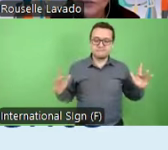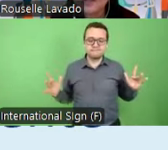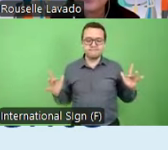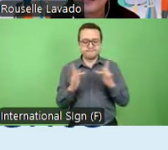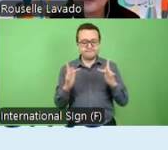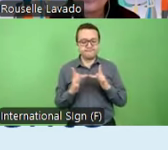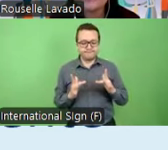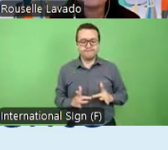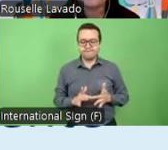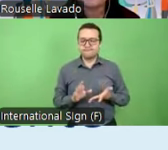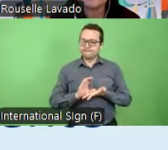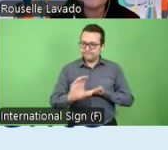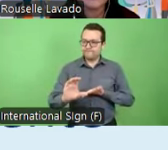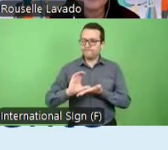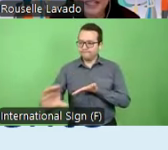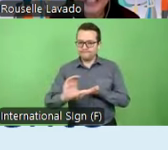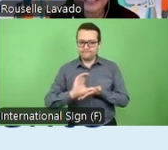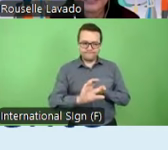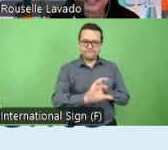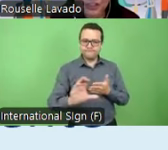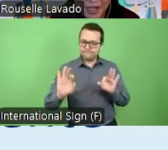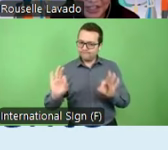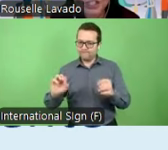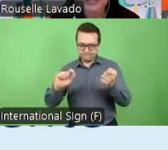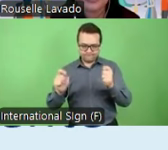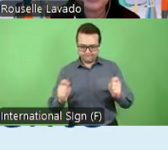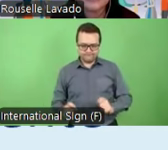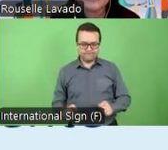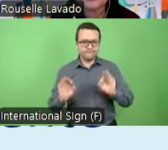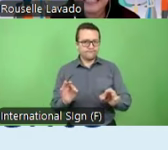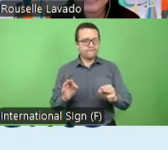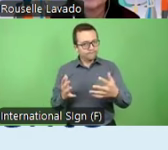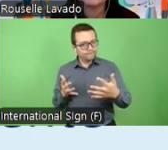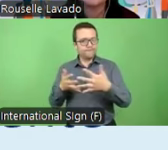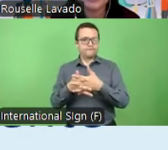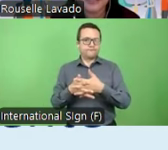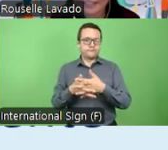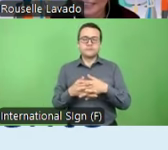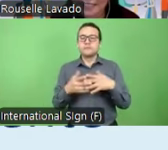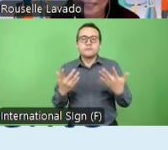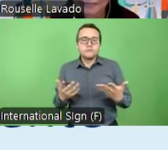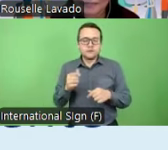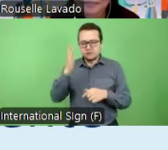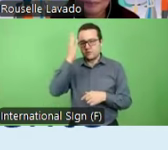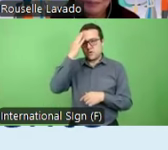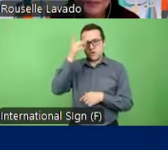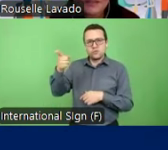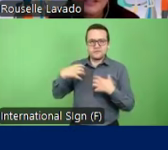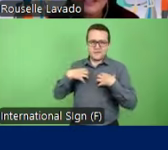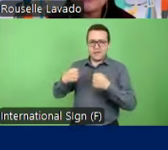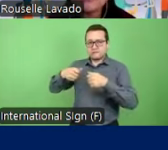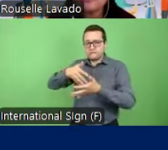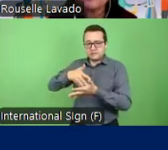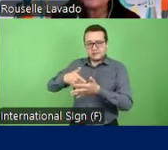objectifs d'équité. En fin de compte, la protection des personnes contre les conséquences financières d'une mauvaise santé est un impératif moral et une